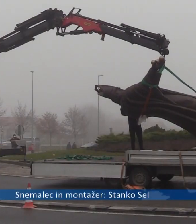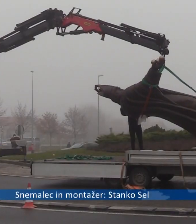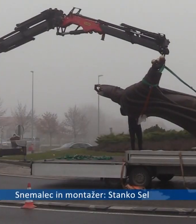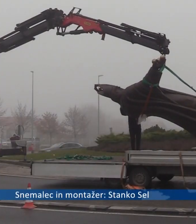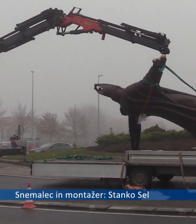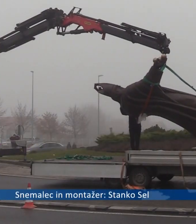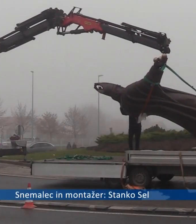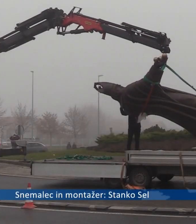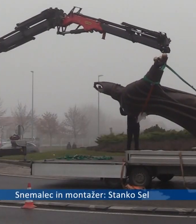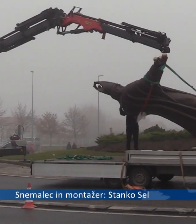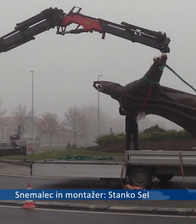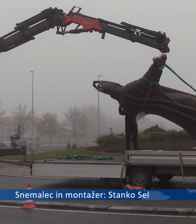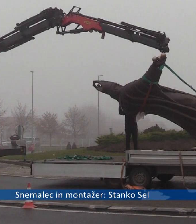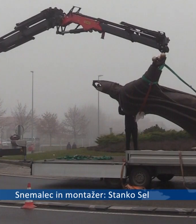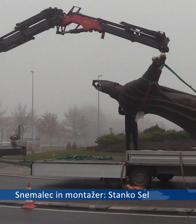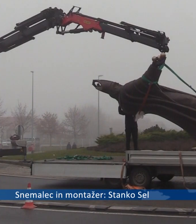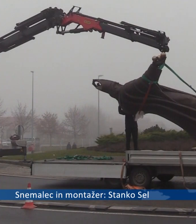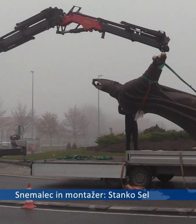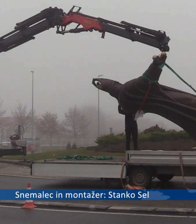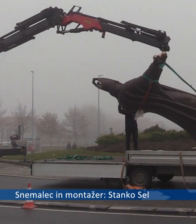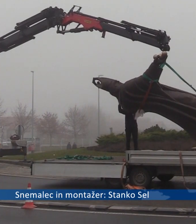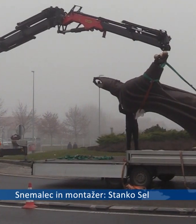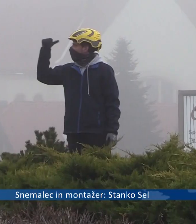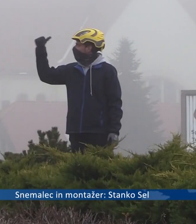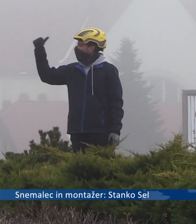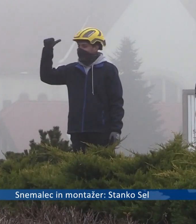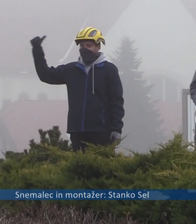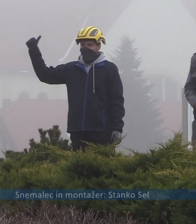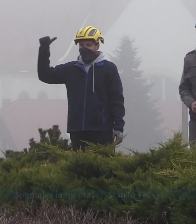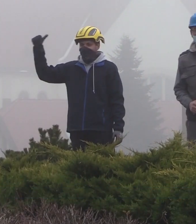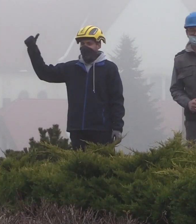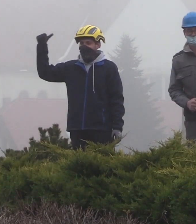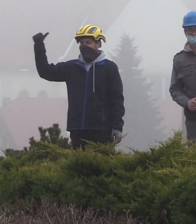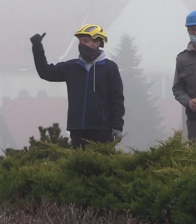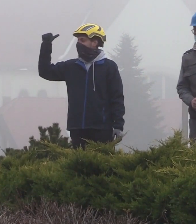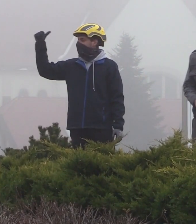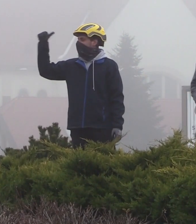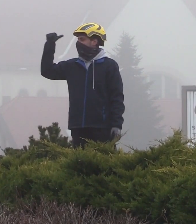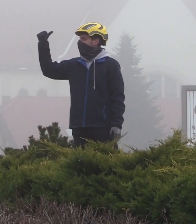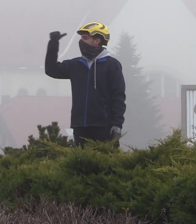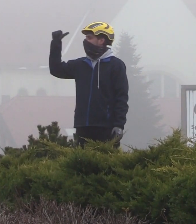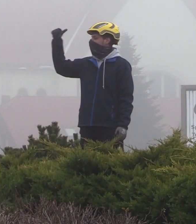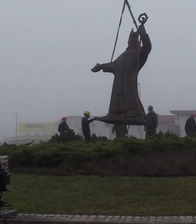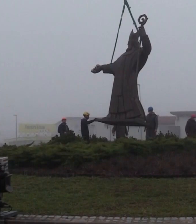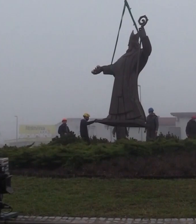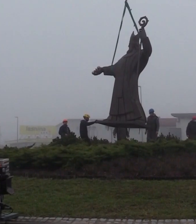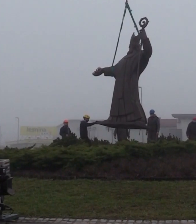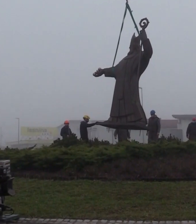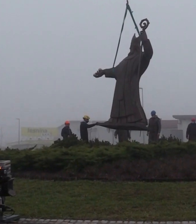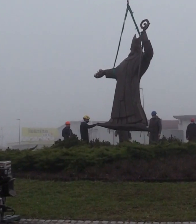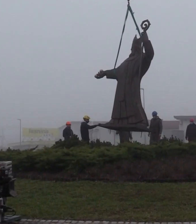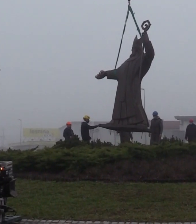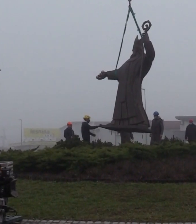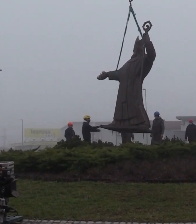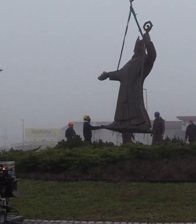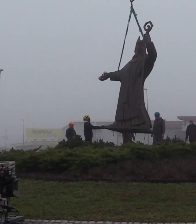Aleksandar Jevšek zapisal, da pozdravlja postavitev kipa, še pred dvema letoma pa sta skupaj s svojim tedanjim direktorjem občinske